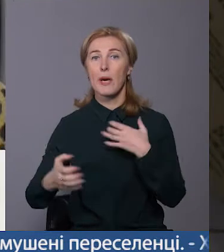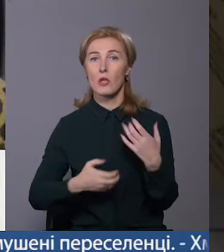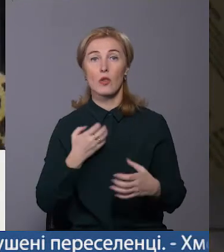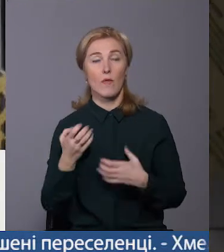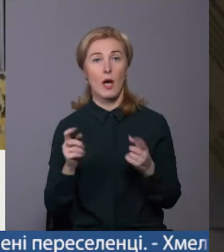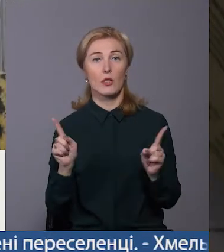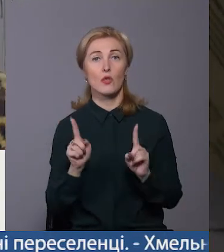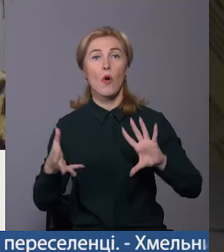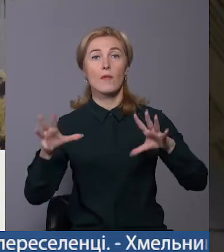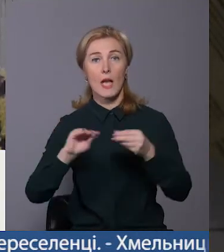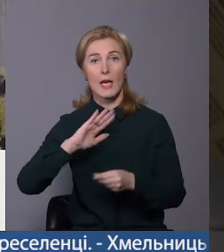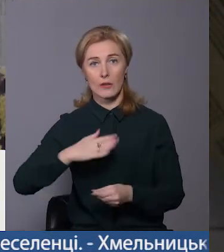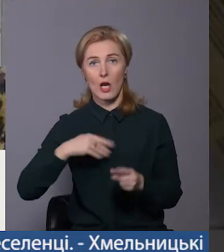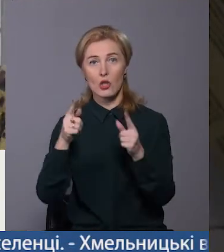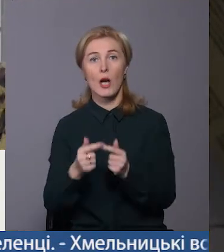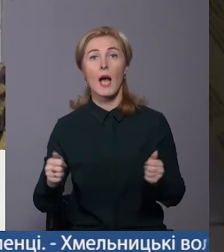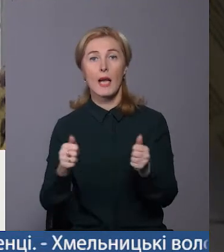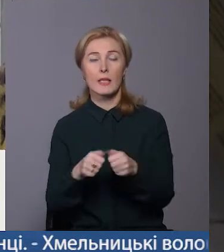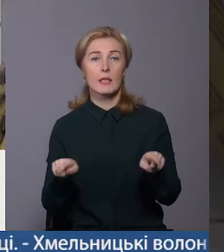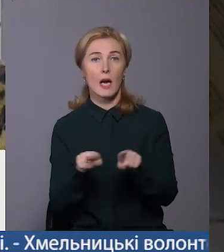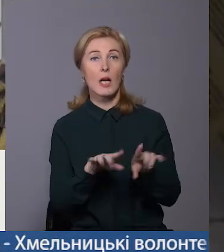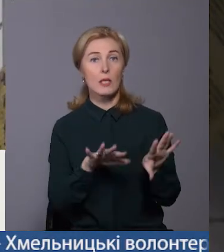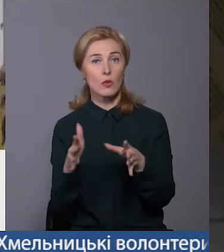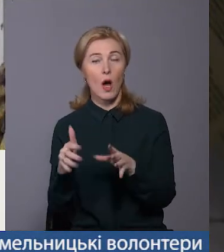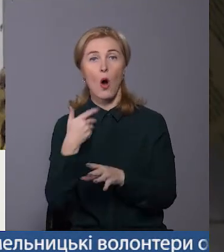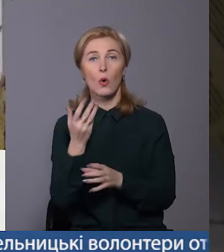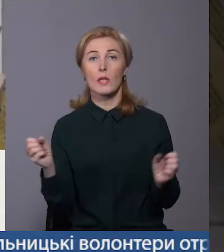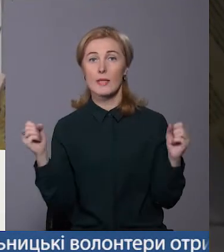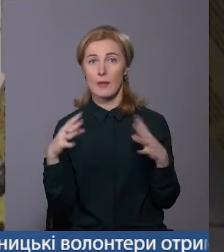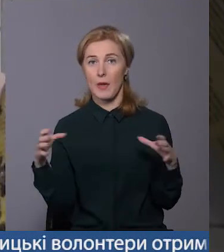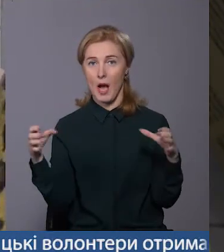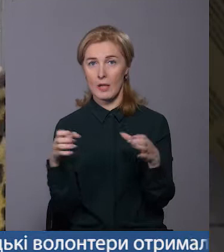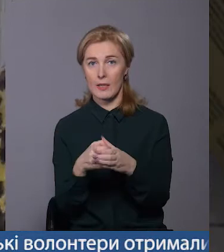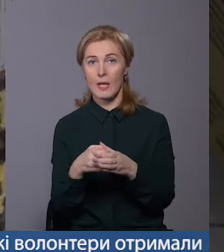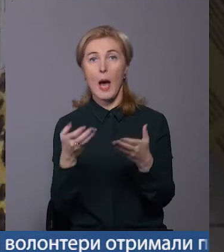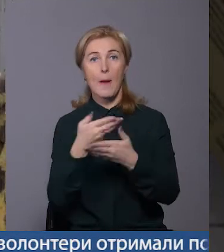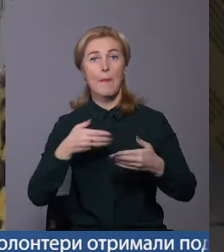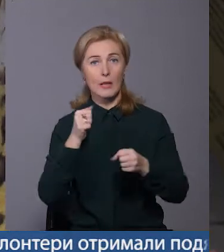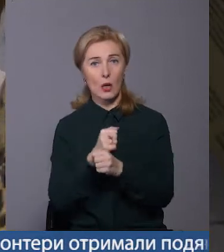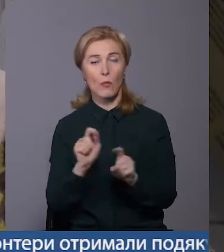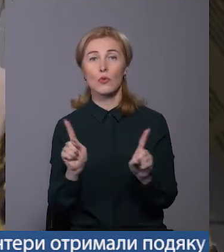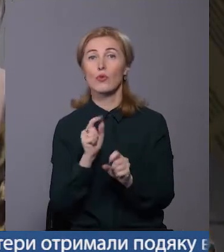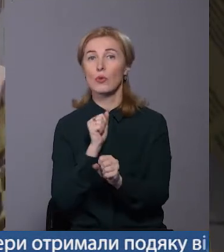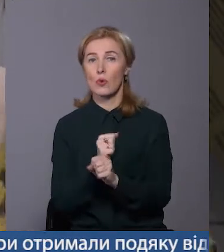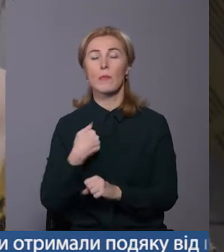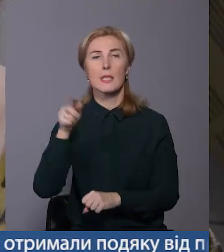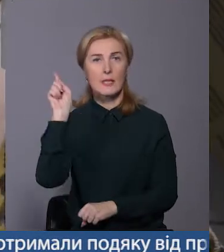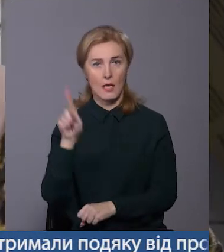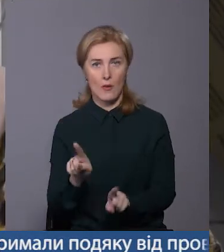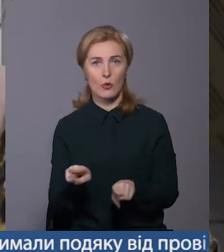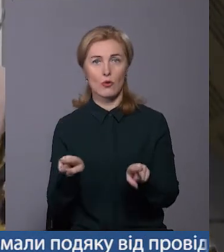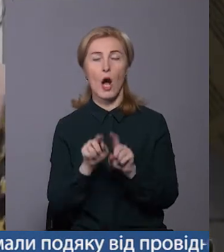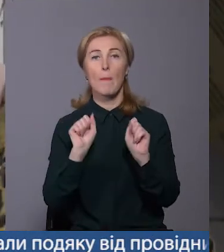що взагалі в нашій країні така ситуація. А коли ми зібралися всі компанії, знаєте, коли ми на роботі щось робимо, ми знаємо, що ми так